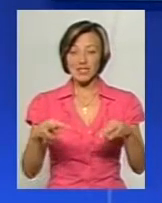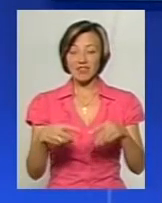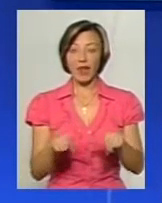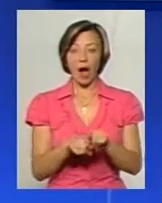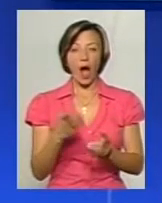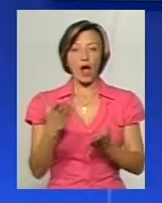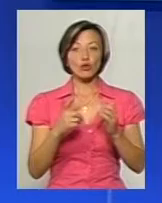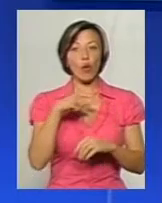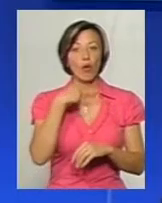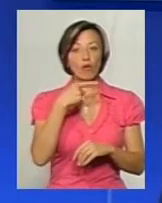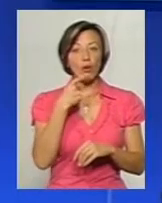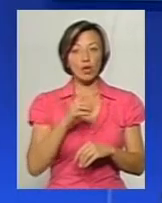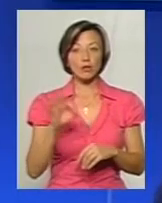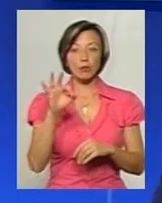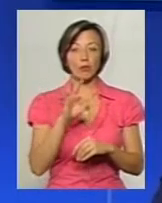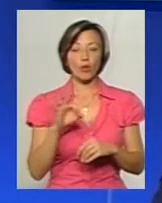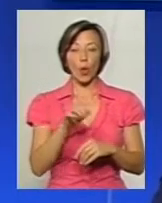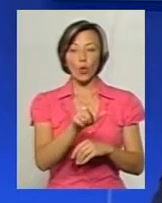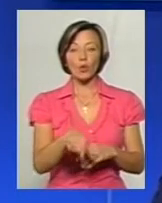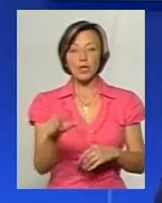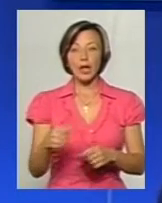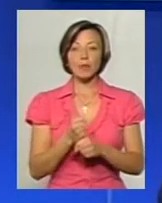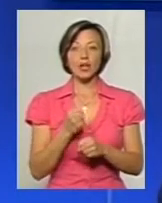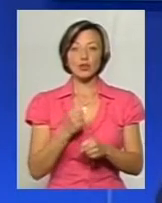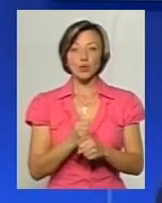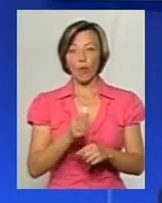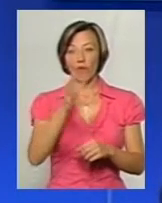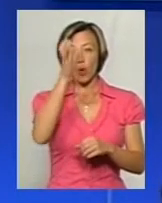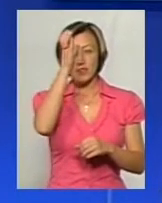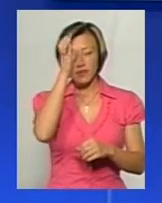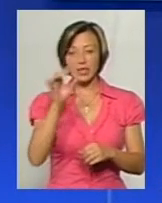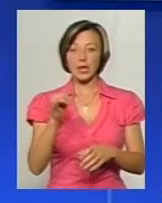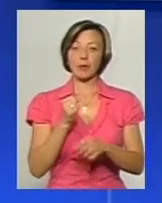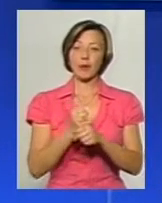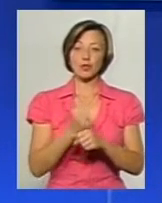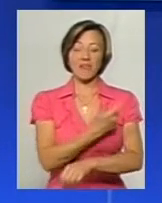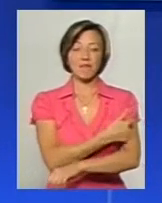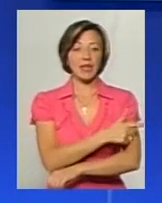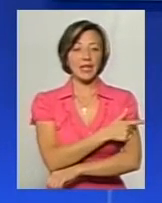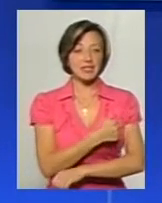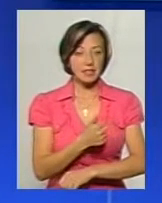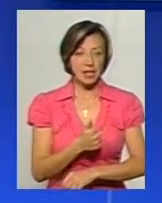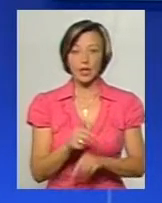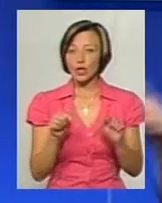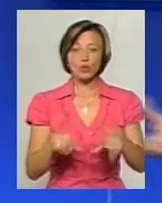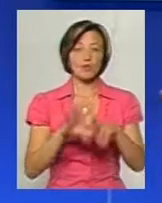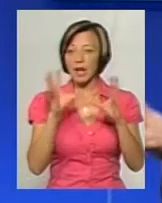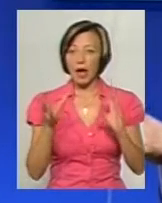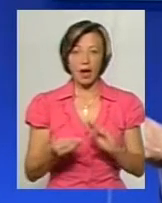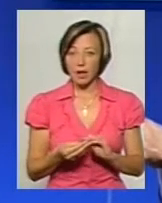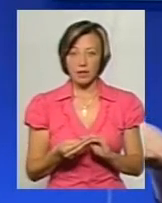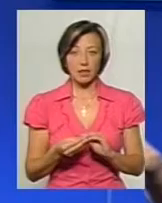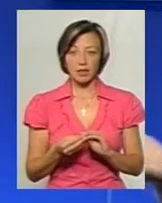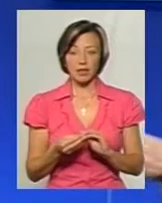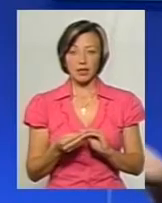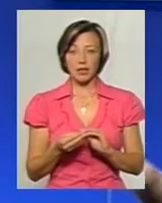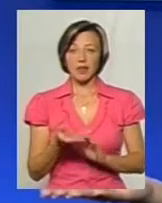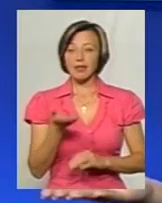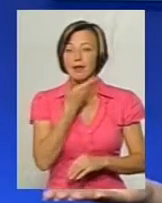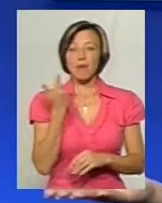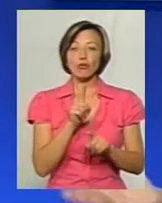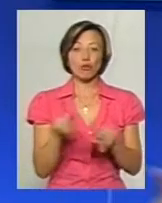говорити про тих людей, які працюють в освіті і працюють в медицині, то тут взагалі у нас навіть